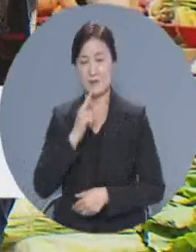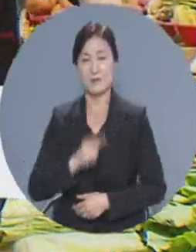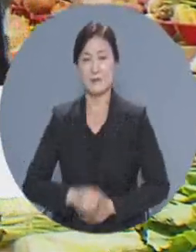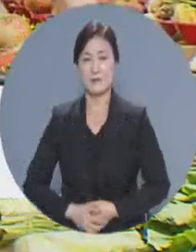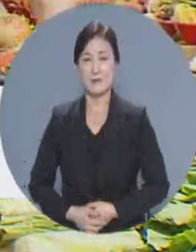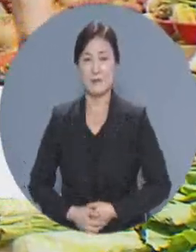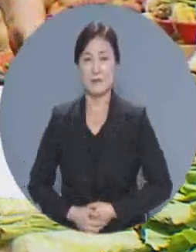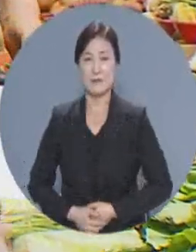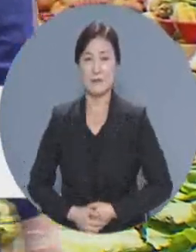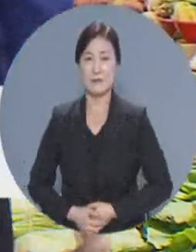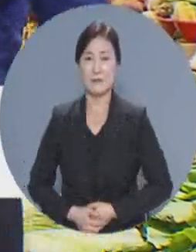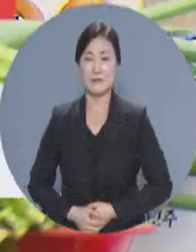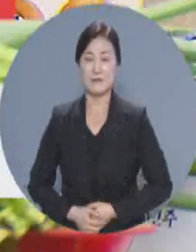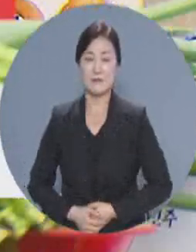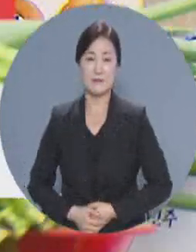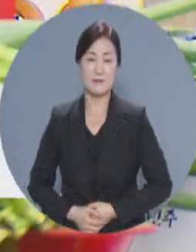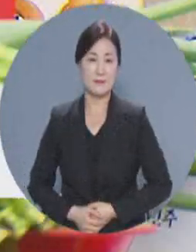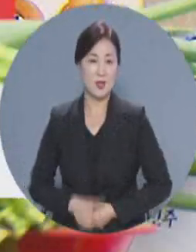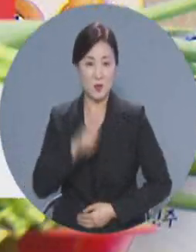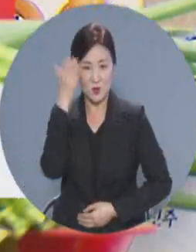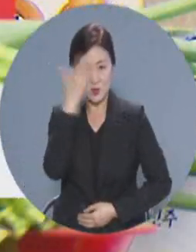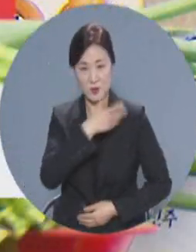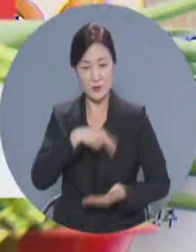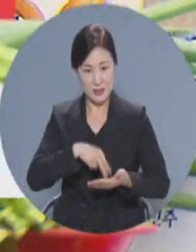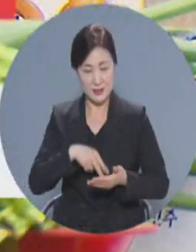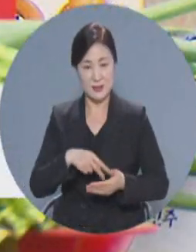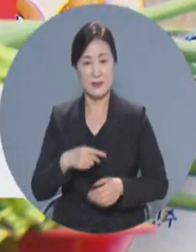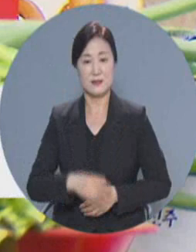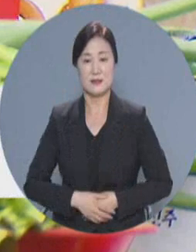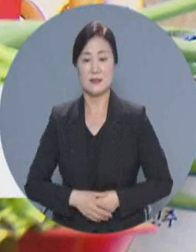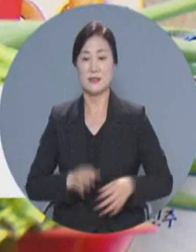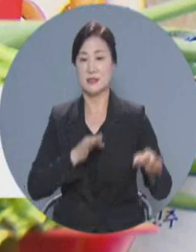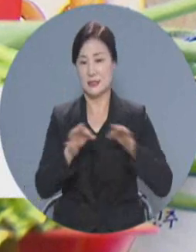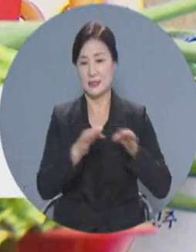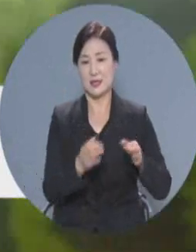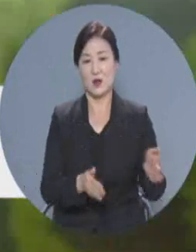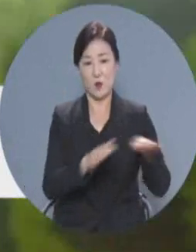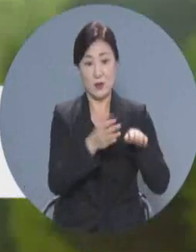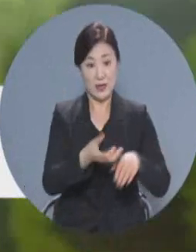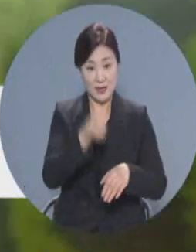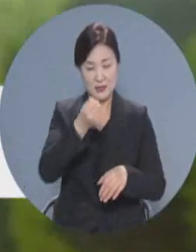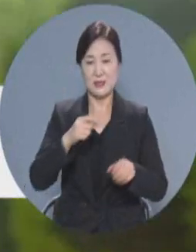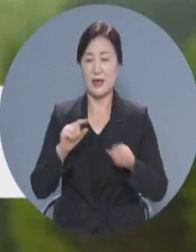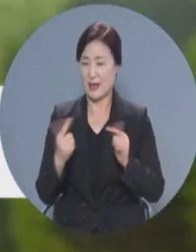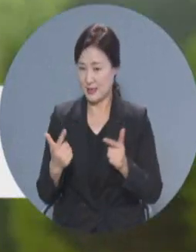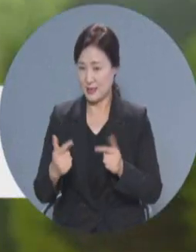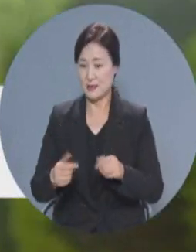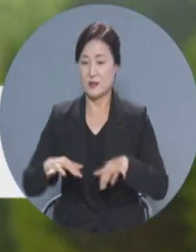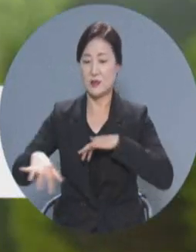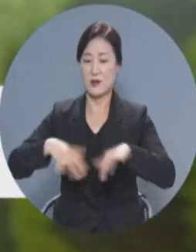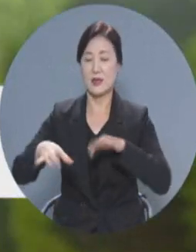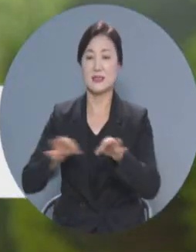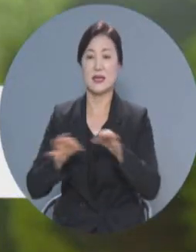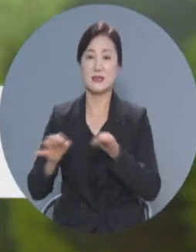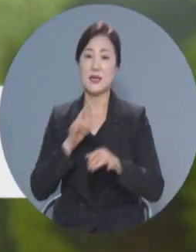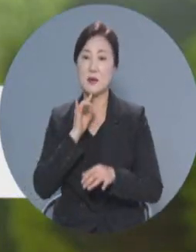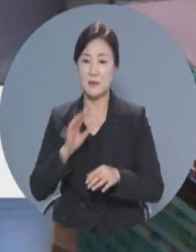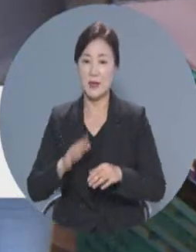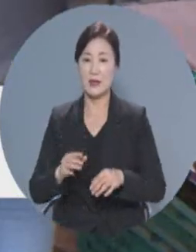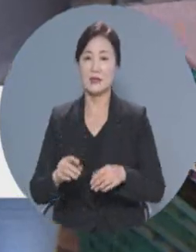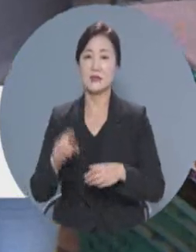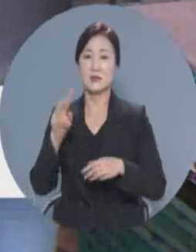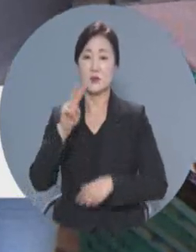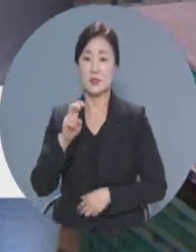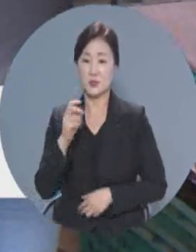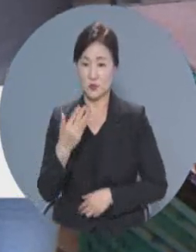조치라고 밝혔습니다. 여수시는 이에 따라 시장 내 건물 점포가 아닌 노점에 한해 29일 하루 동안 임시